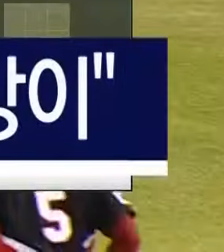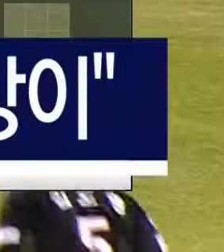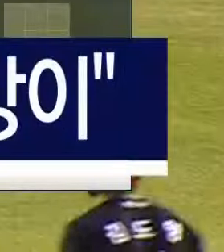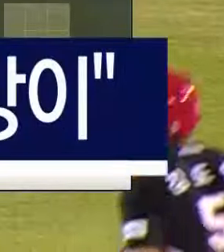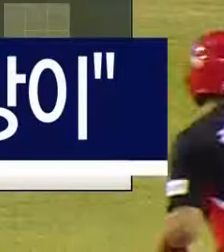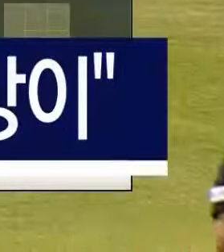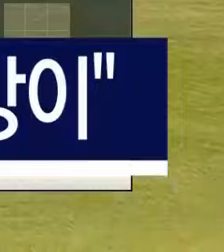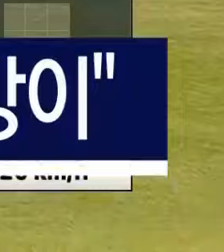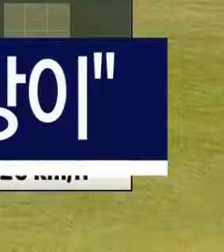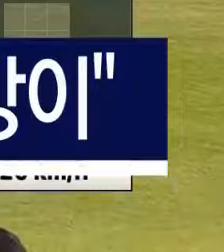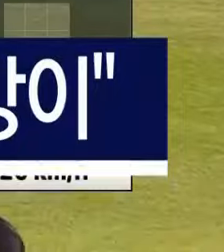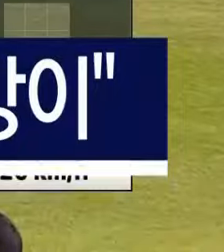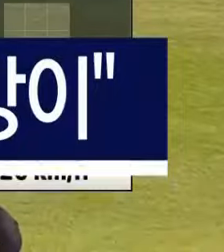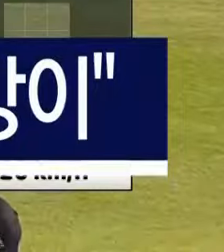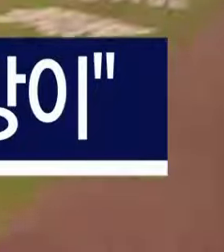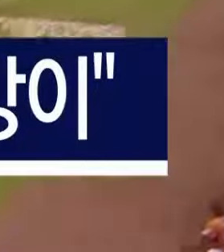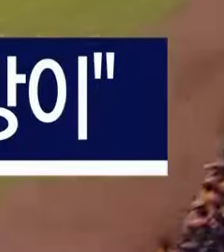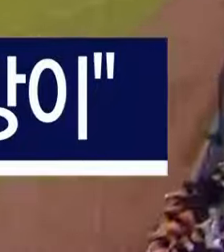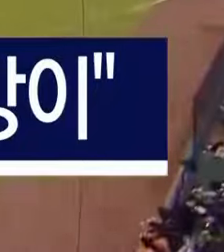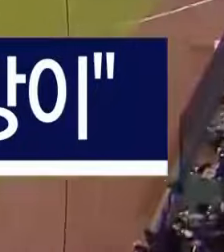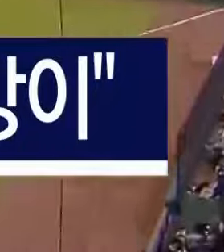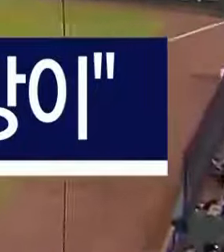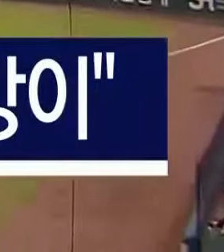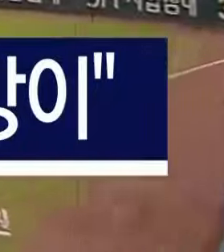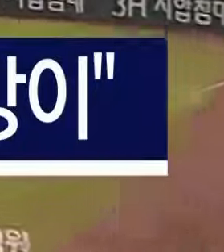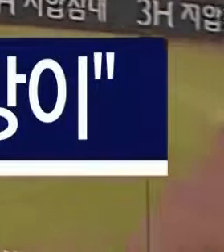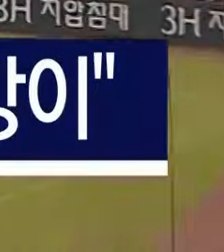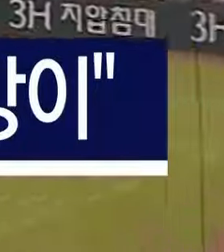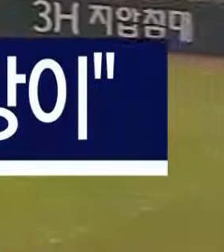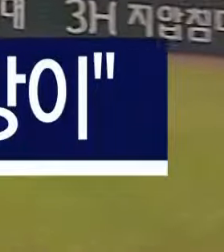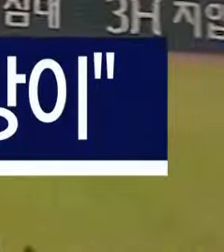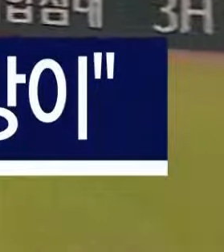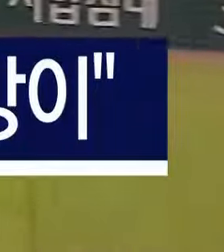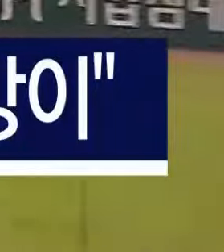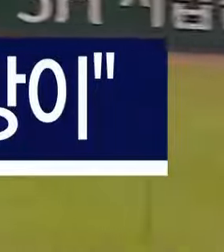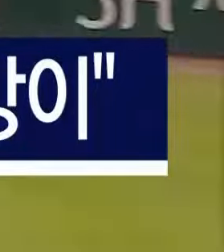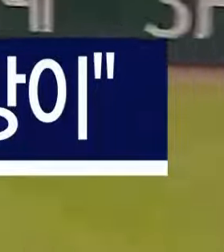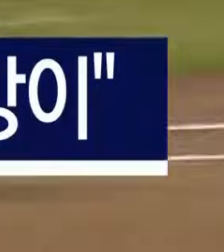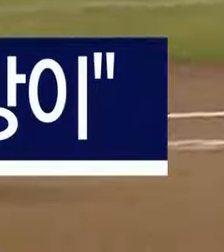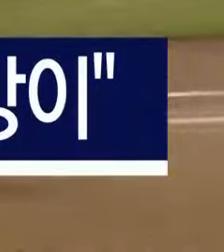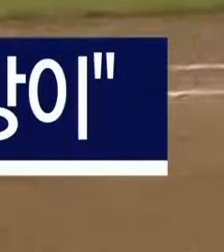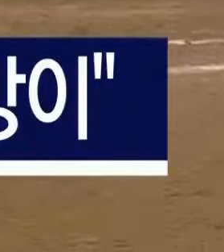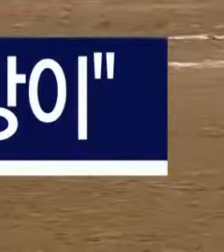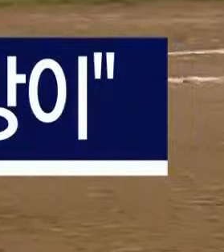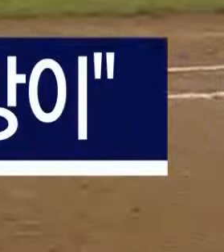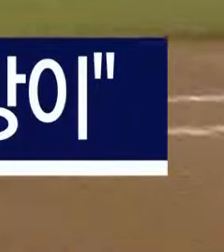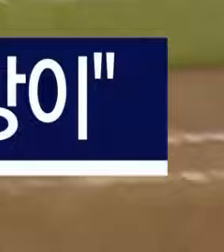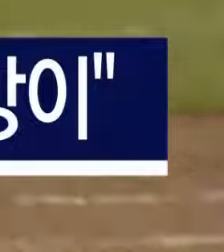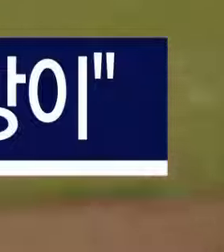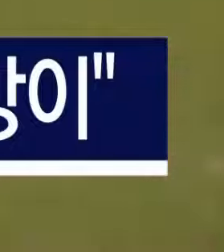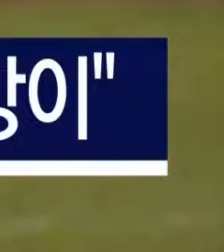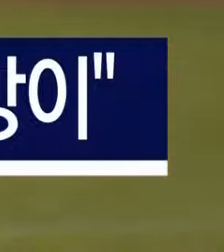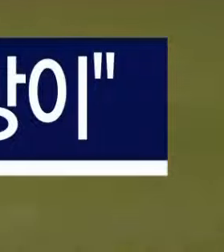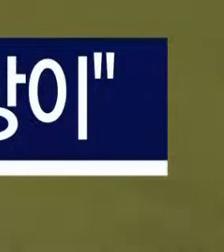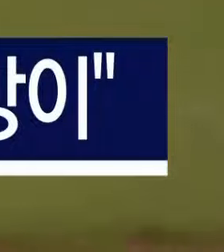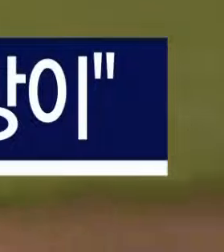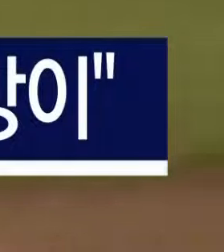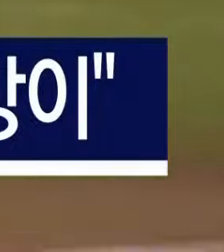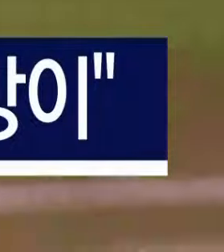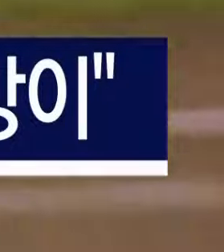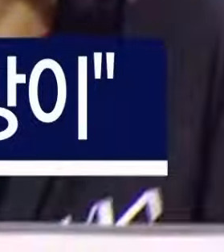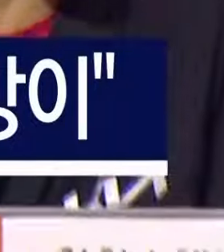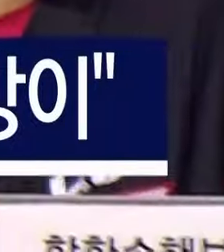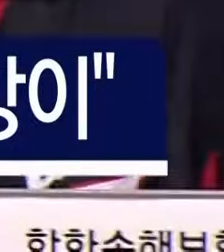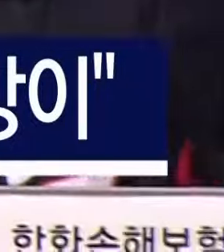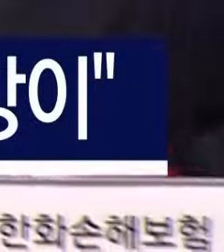프로야구 기아 타이거즈가 불타는 방망이를 앞세워 파죽의 6연승을 기록했습니다. 이번 주 NC와 키움을 제물로